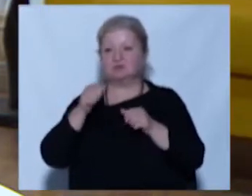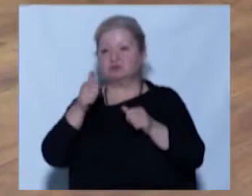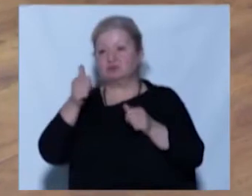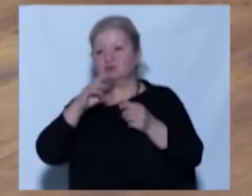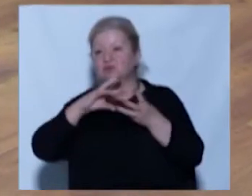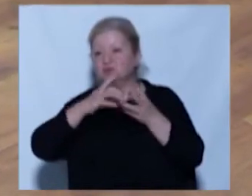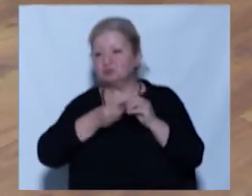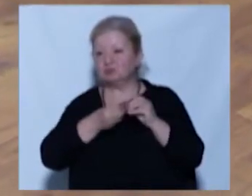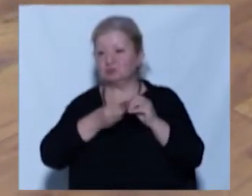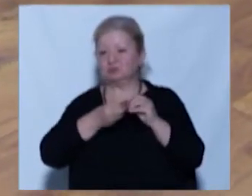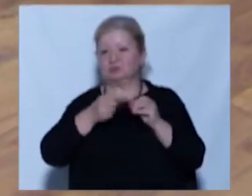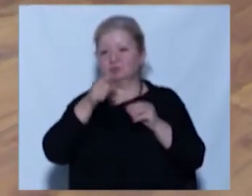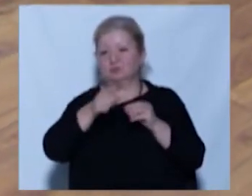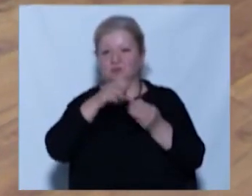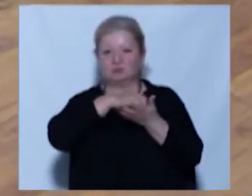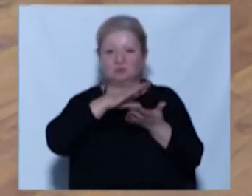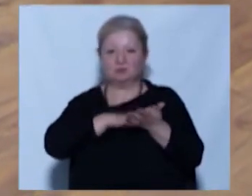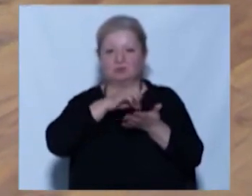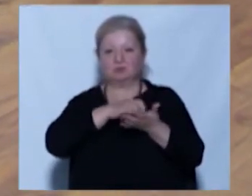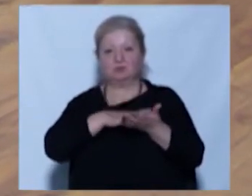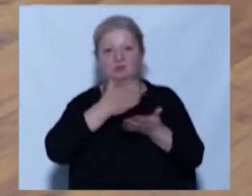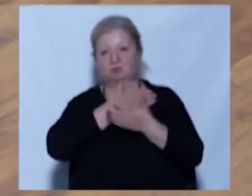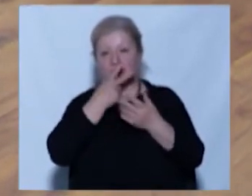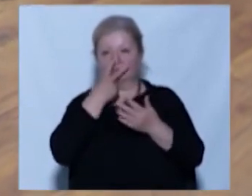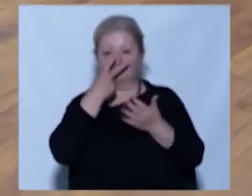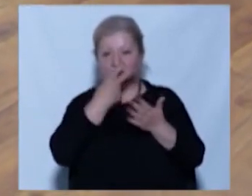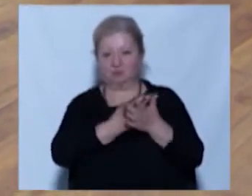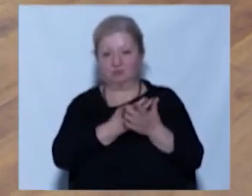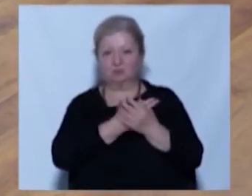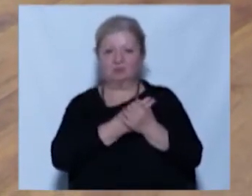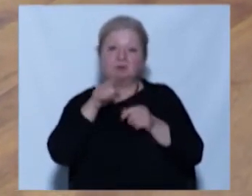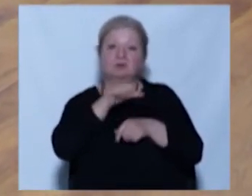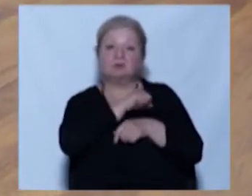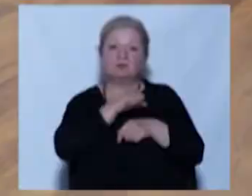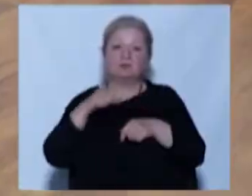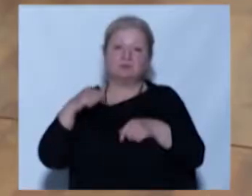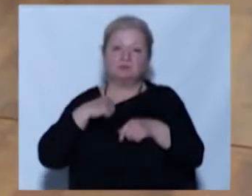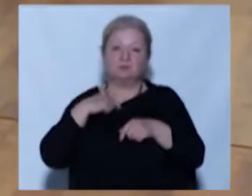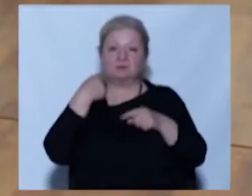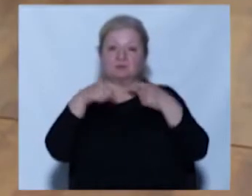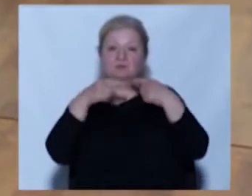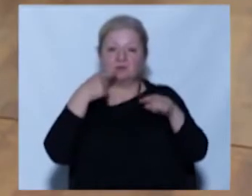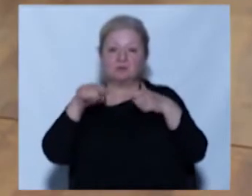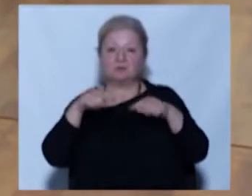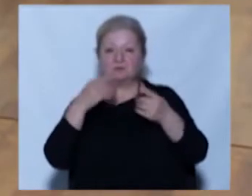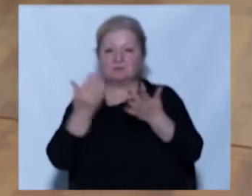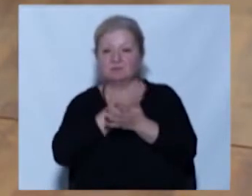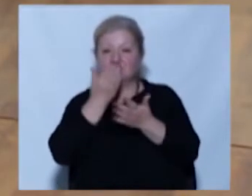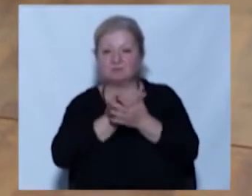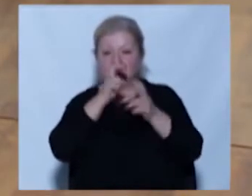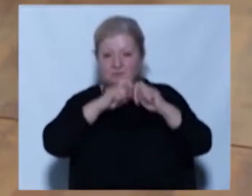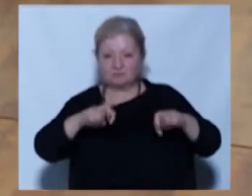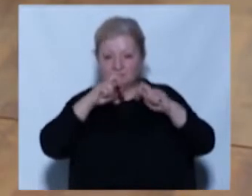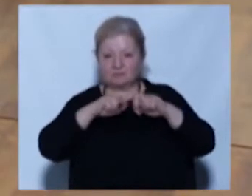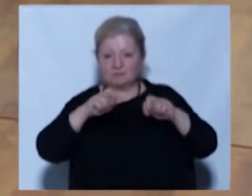საქციელის ან ქცევის შედეგები არ იქნება თვალხილული და თვალსაჩინო. თქვენ თვითონ სხვადასხვა